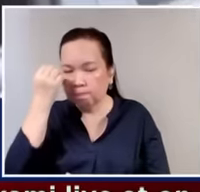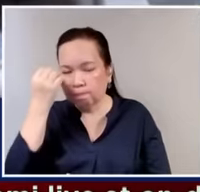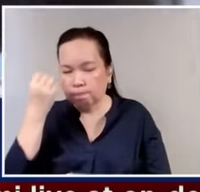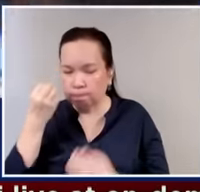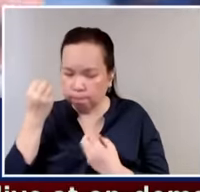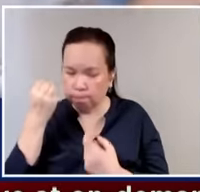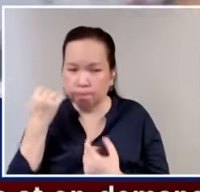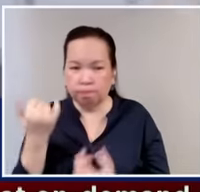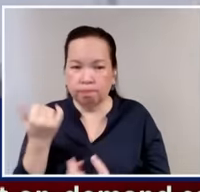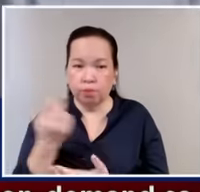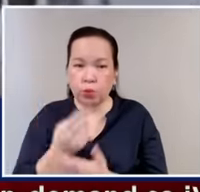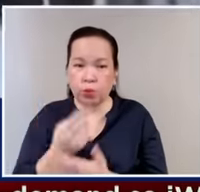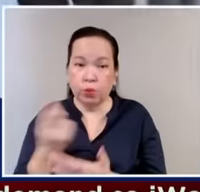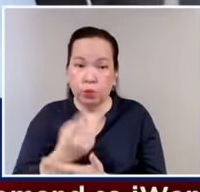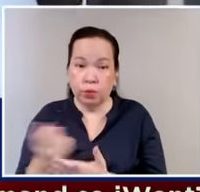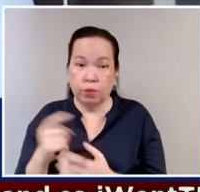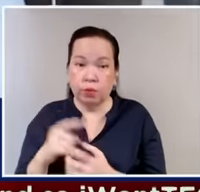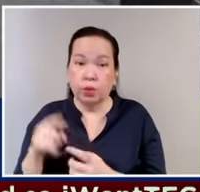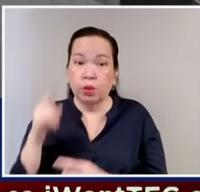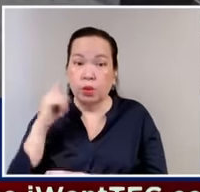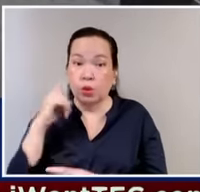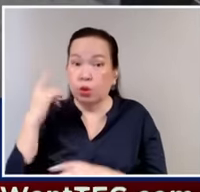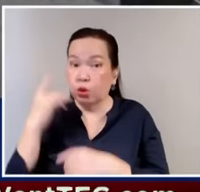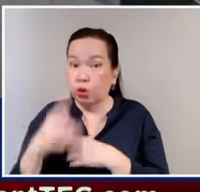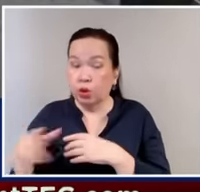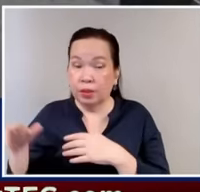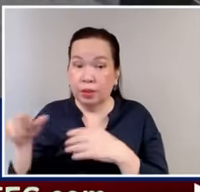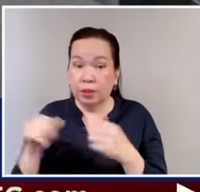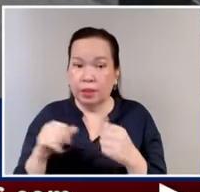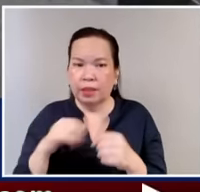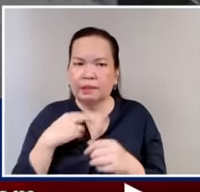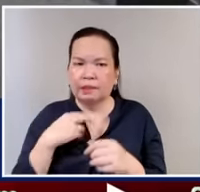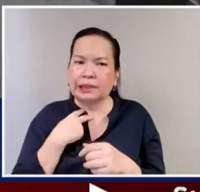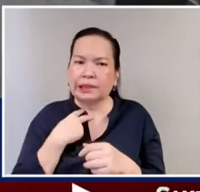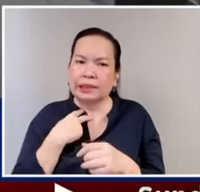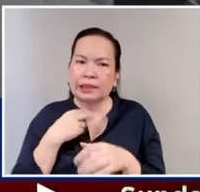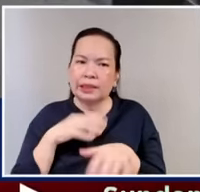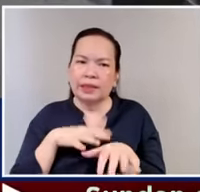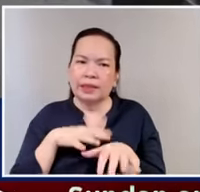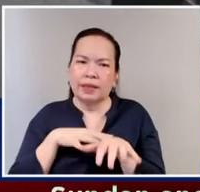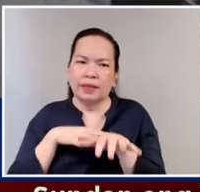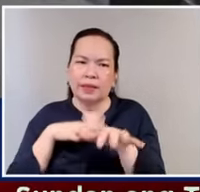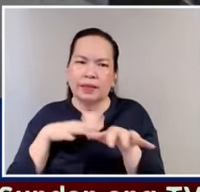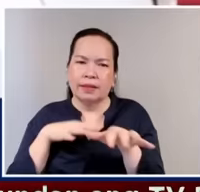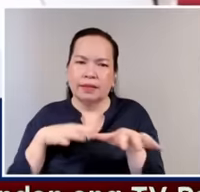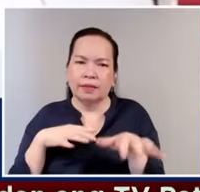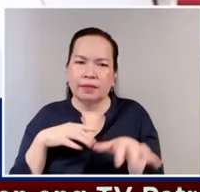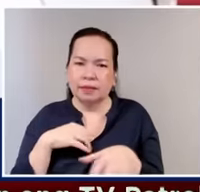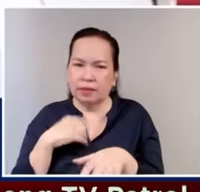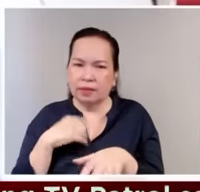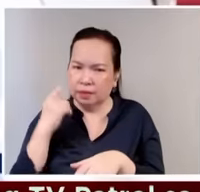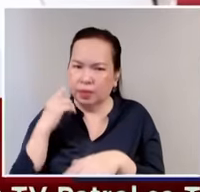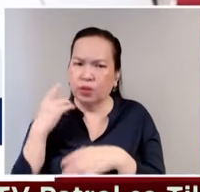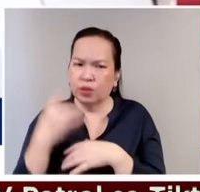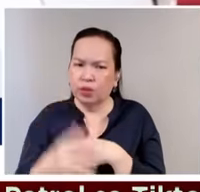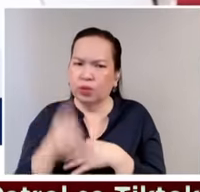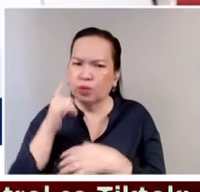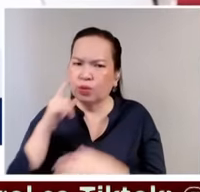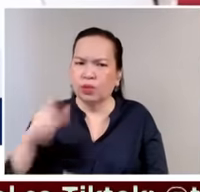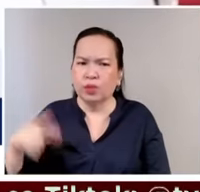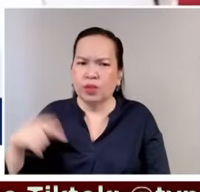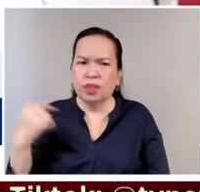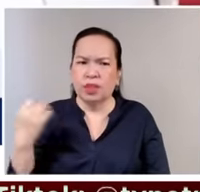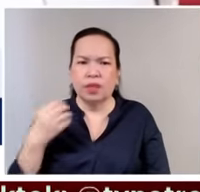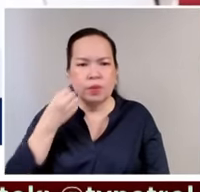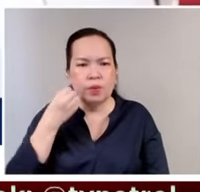Pero ang inakalang maagang biyahe, naantala ng matinding traffic. Maaga na po to, pero parang late pa rin kasi daming bumabiyahe